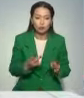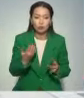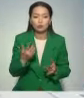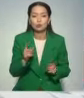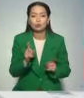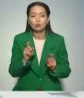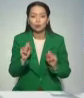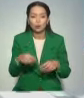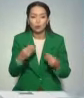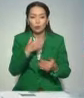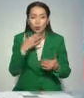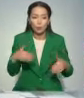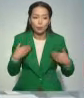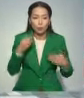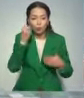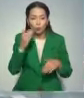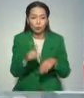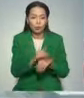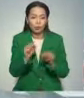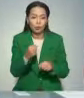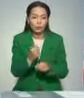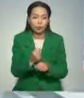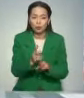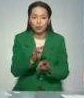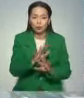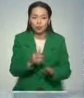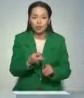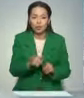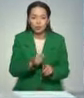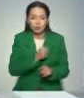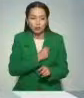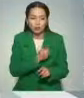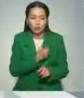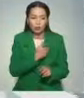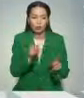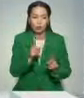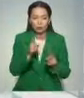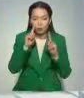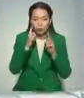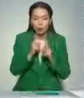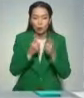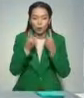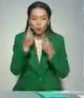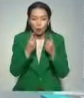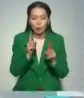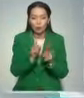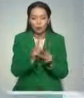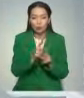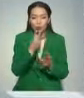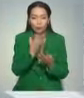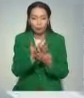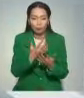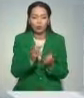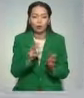дано только полезного умного и доброго можно было сделать но нет как будто нет в большего горя чем надуманные страдания этих миллионеров